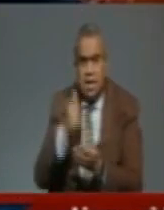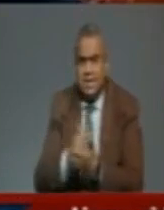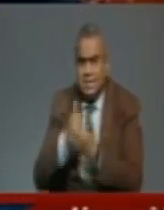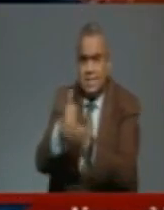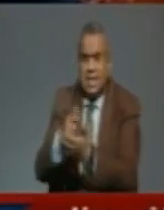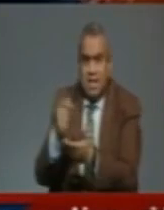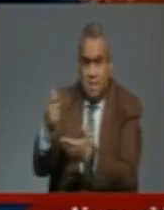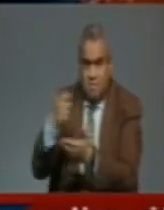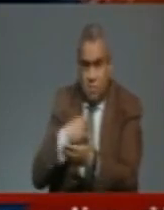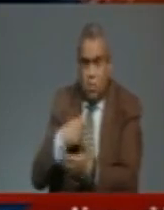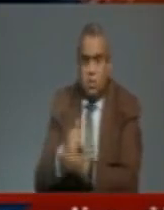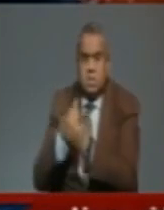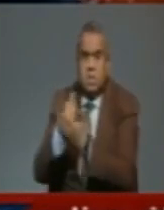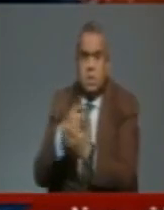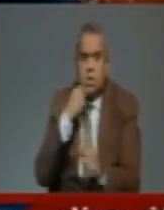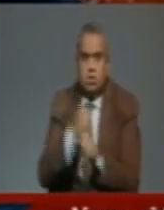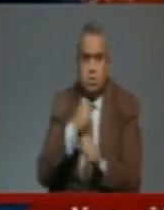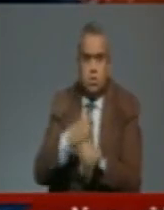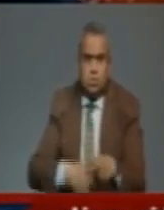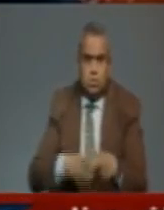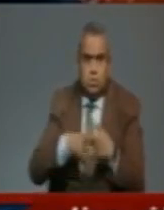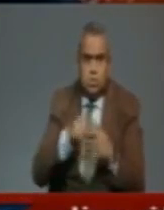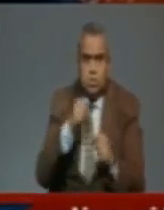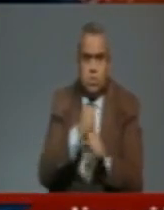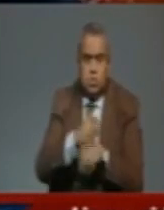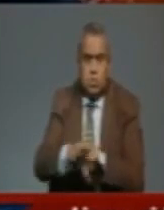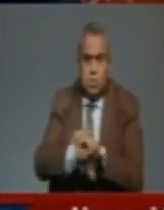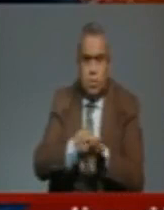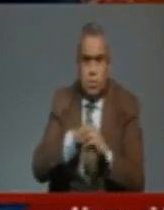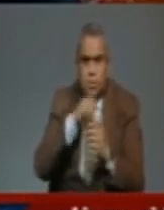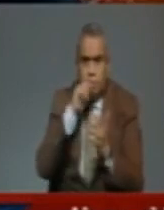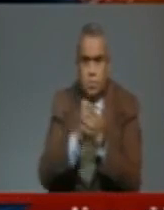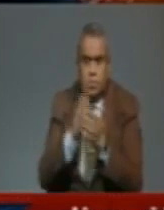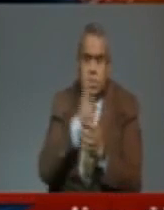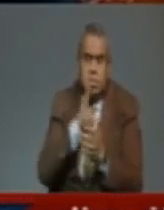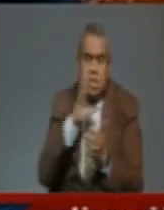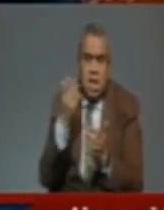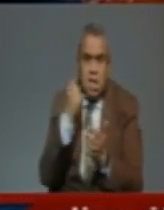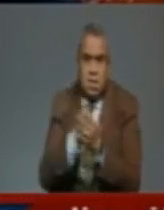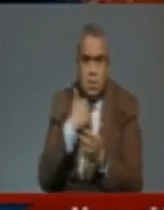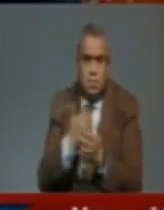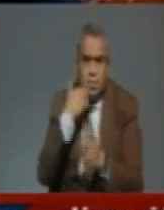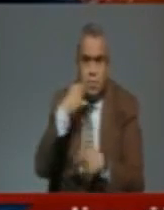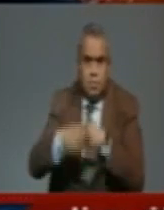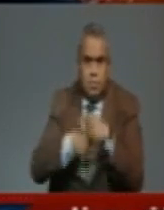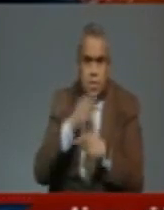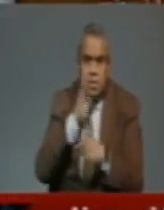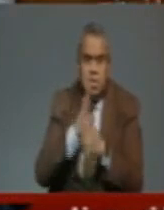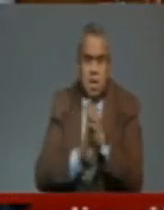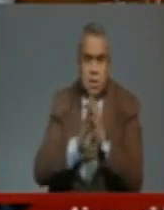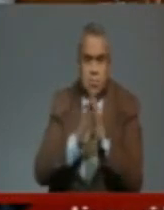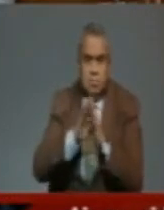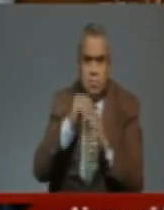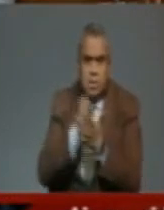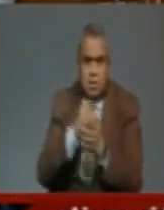المحطه زي ما هي. احنا هنكون معاهم اساسا يعني، فاحنا هناخد منهم المحطه وان شاء الله في خلال هذه الفتره نكون احنا بقينا قادرين ان